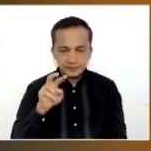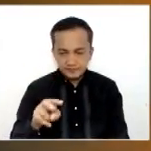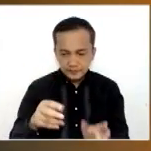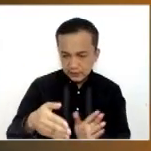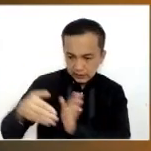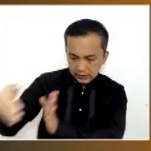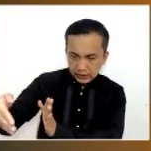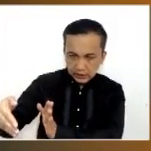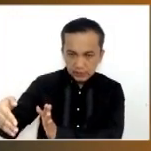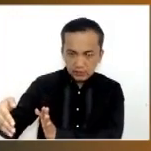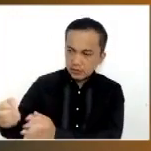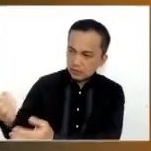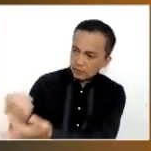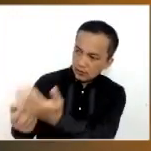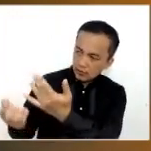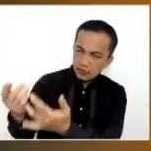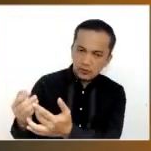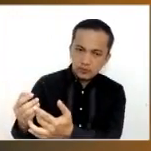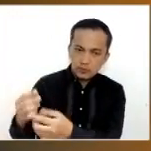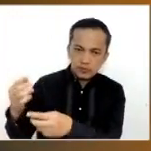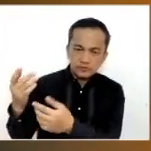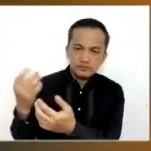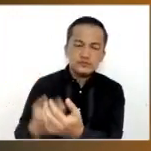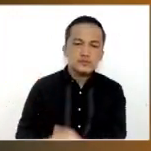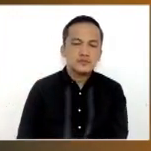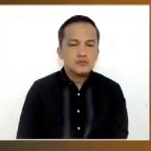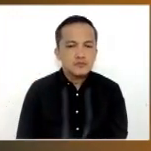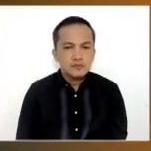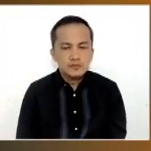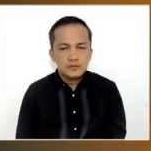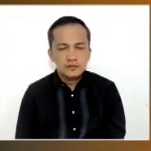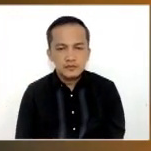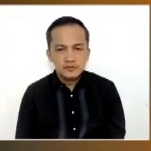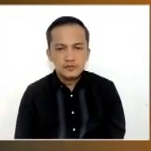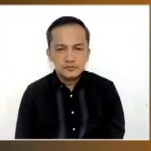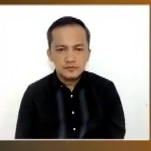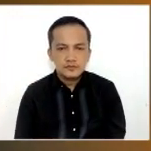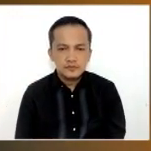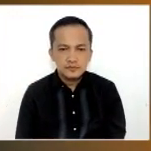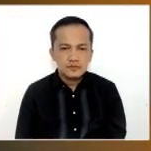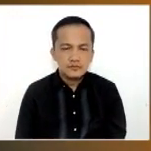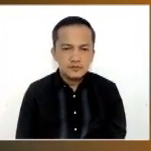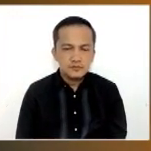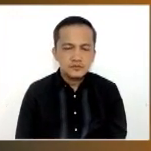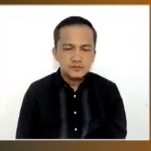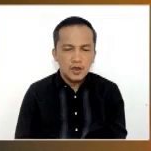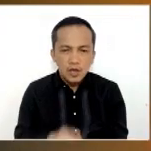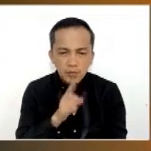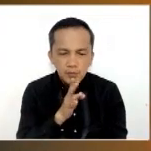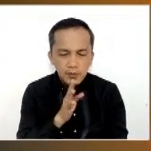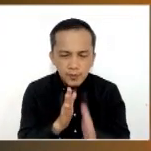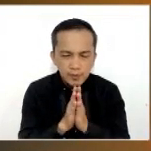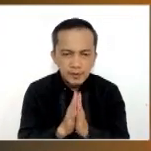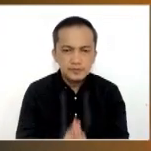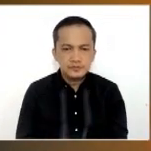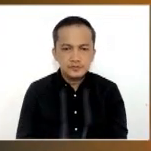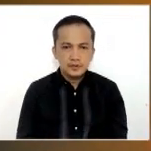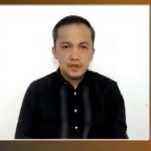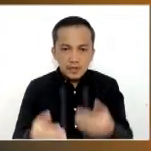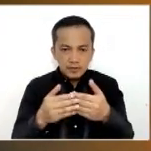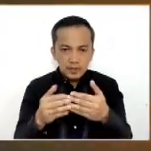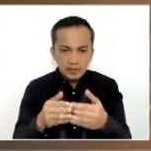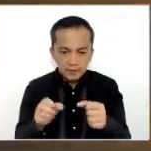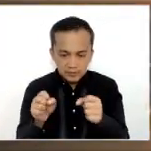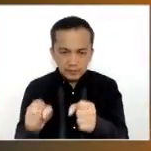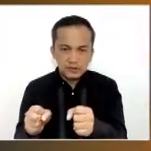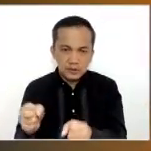ang malaking apoy mula sa wildfire. Oh, Jesus. Halos umabot na sa kalsada ang nagngangalit na apoy.